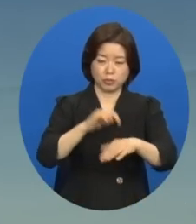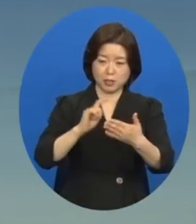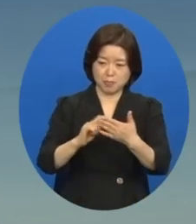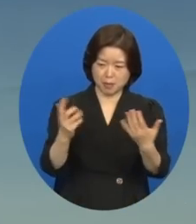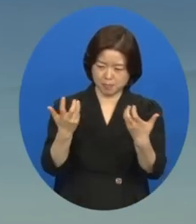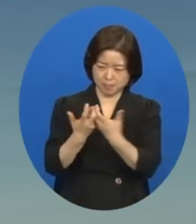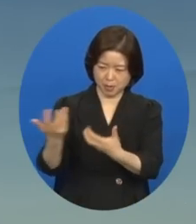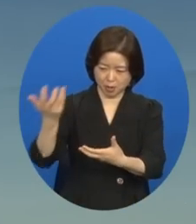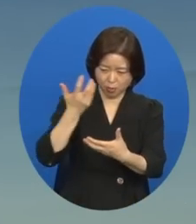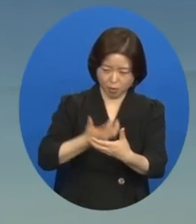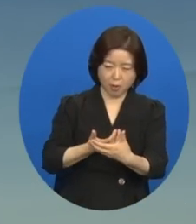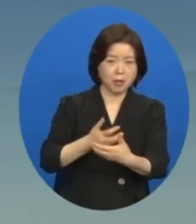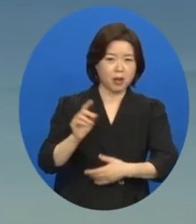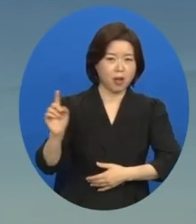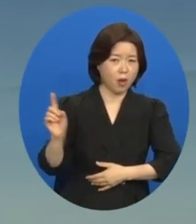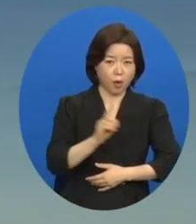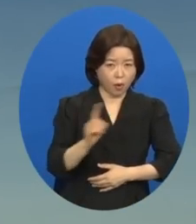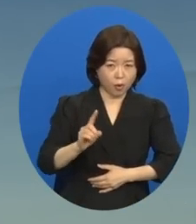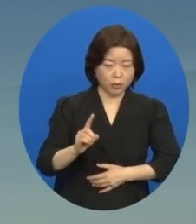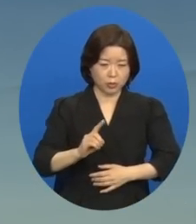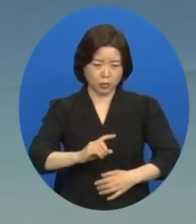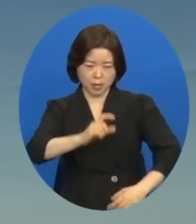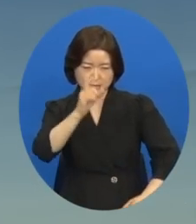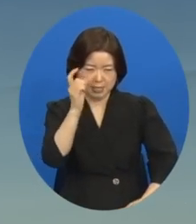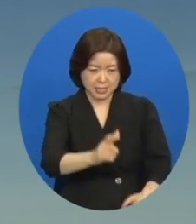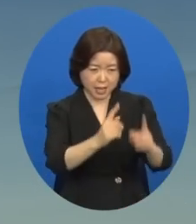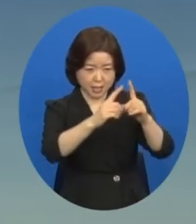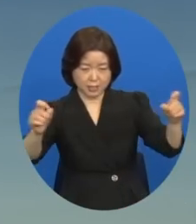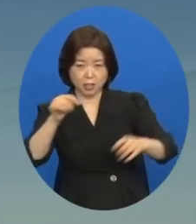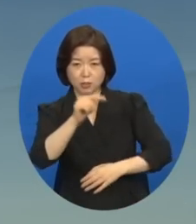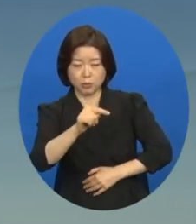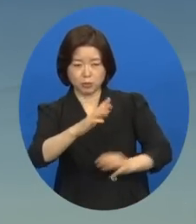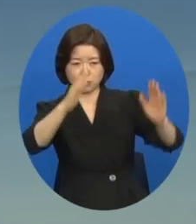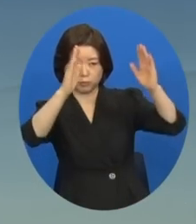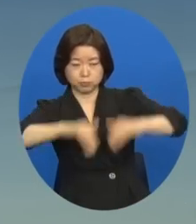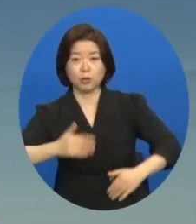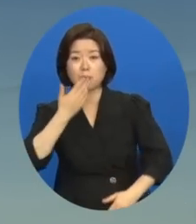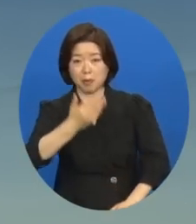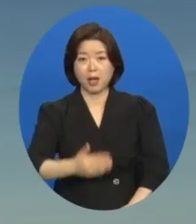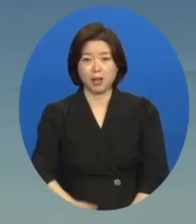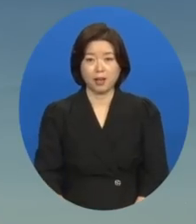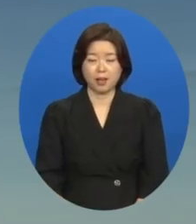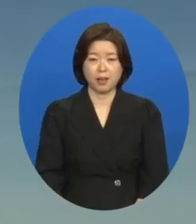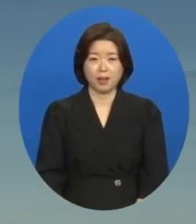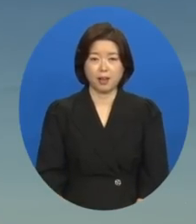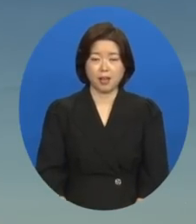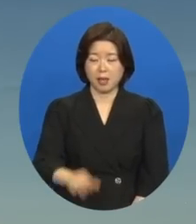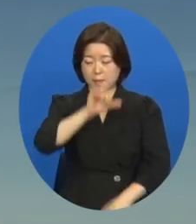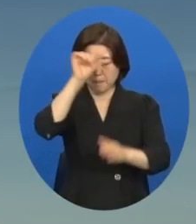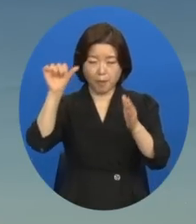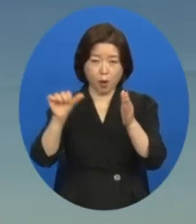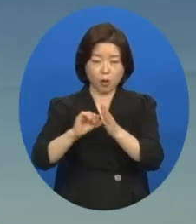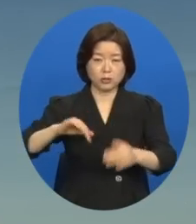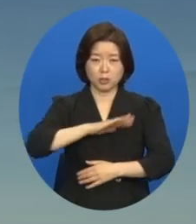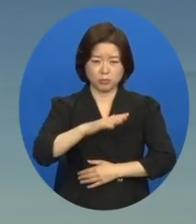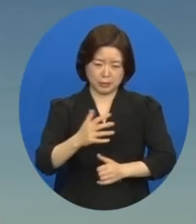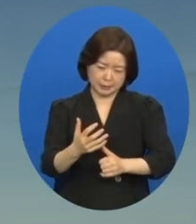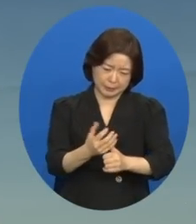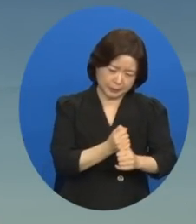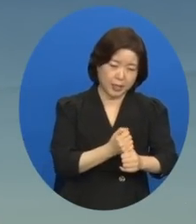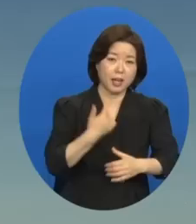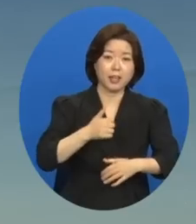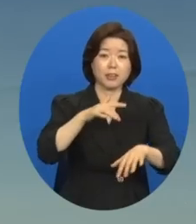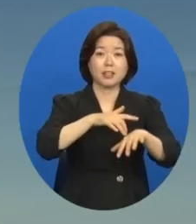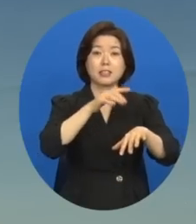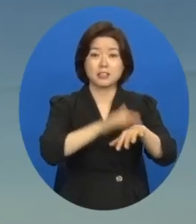시작하면 그 어떠한 견고한 성도 무너뜨린다고 말합니다. 평생에 우리를 사로잡아왔던 습관도,